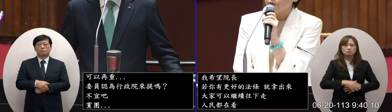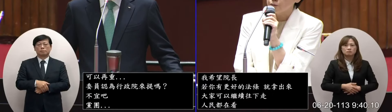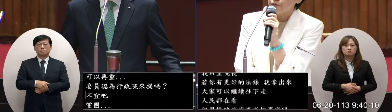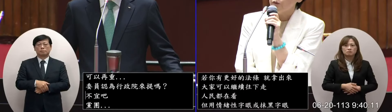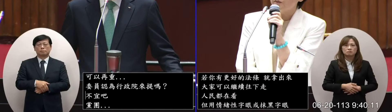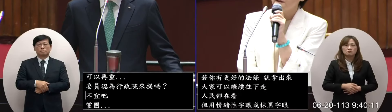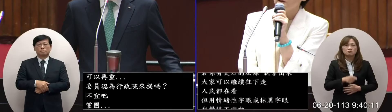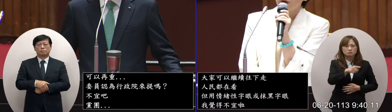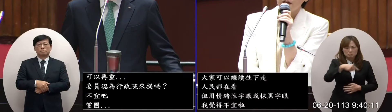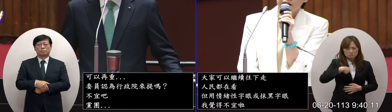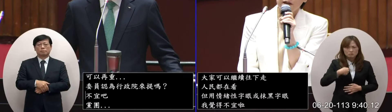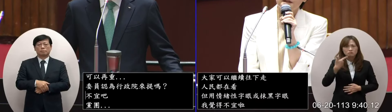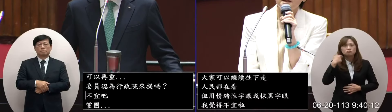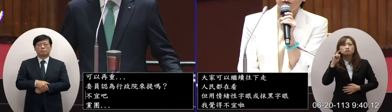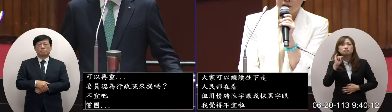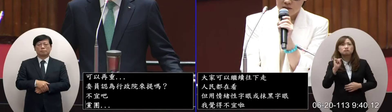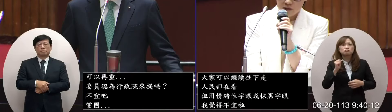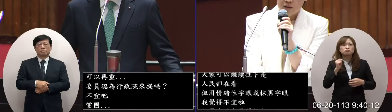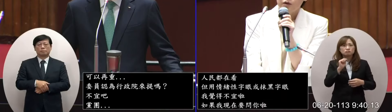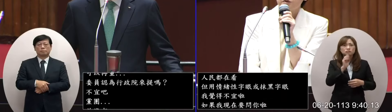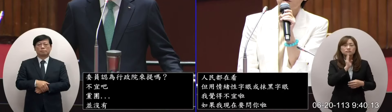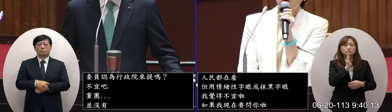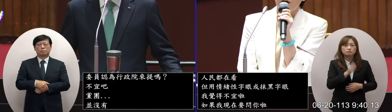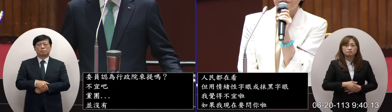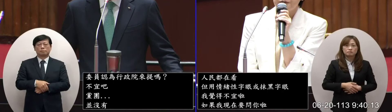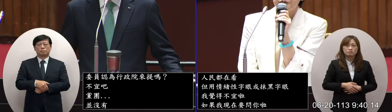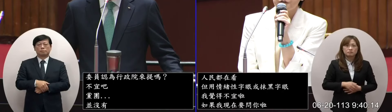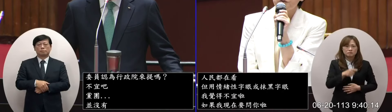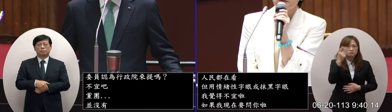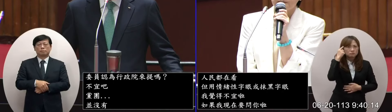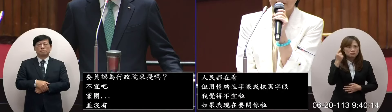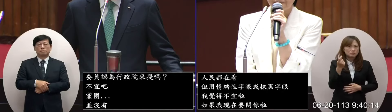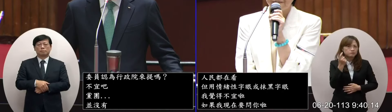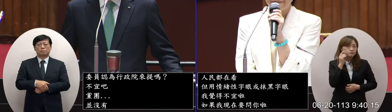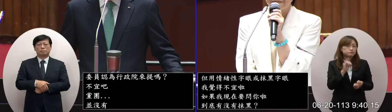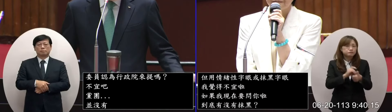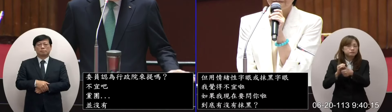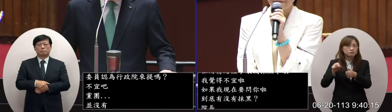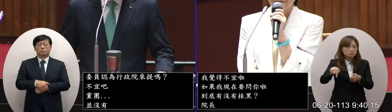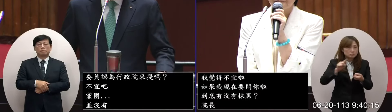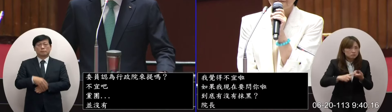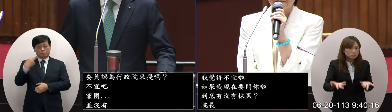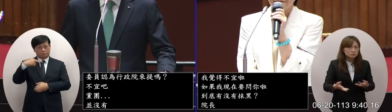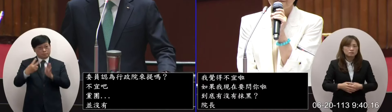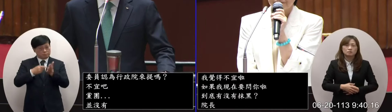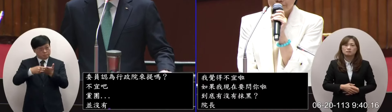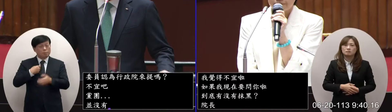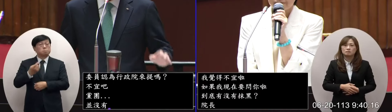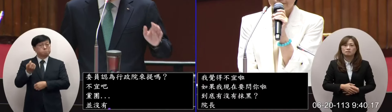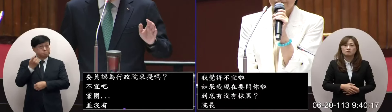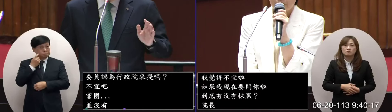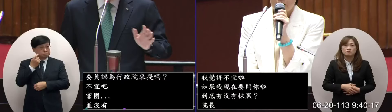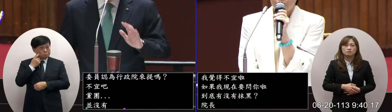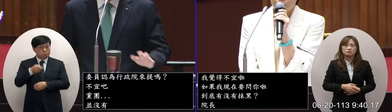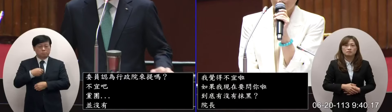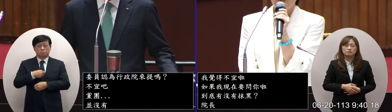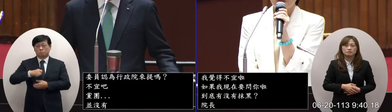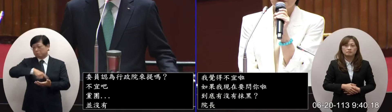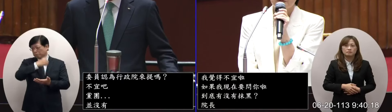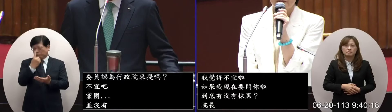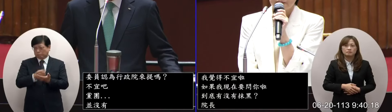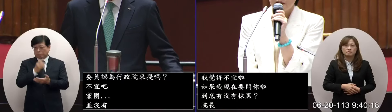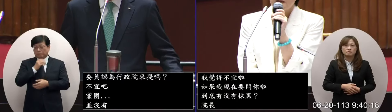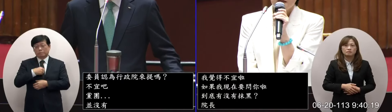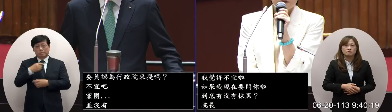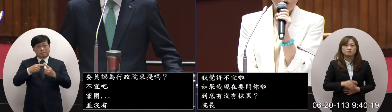是为人父母，我们认为，你认为说谎是正确的吗？ 我再说一次，说谎是所有人的